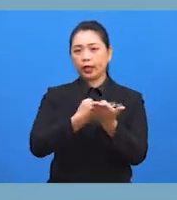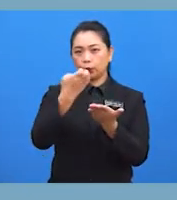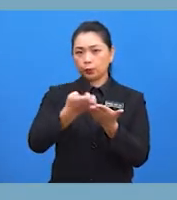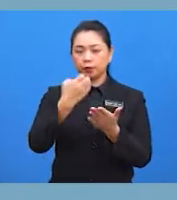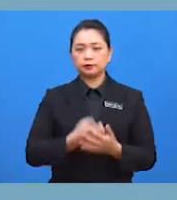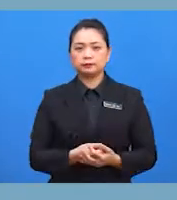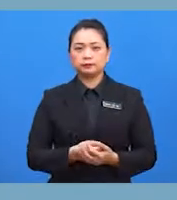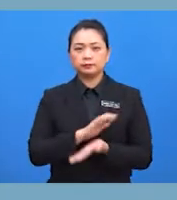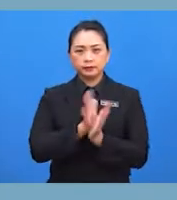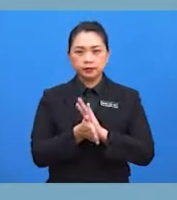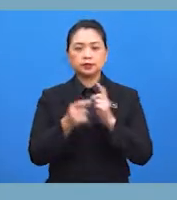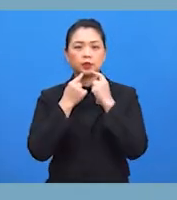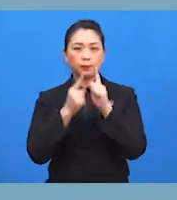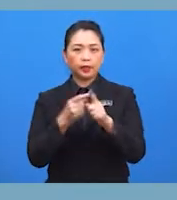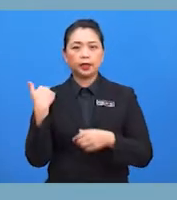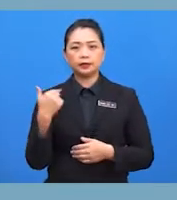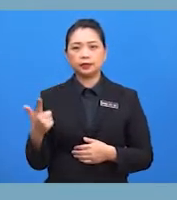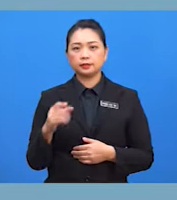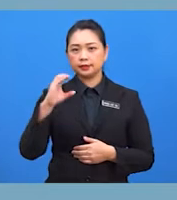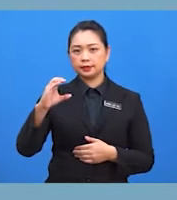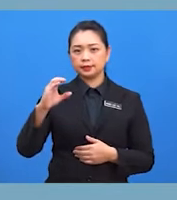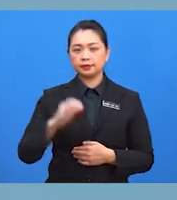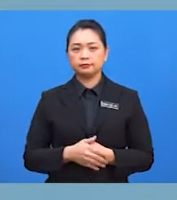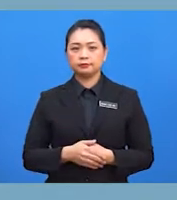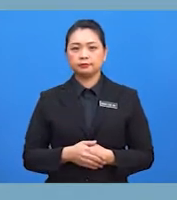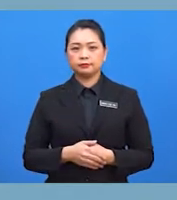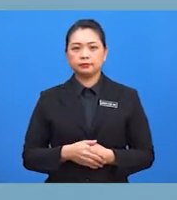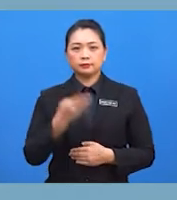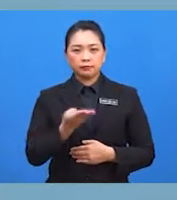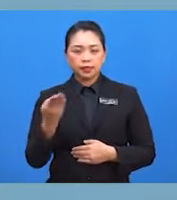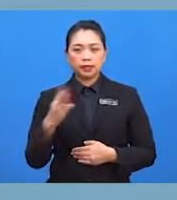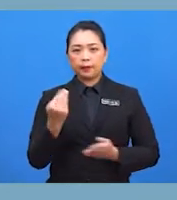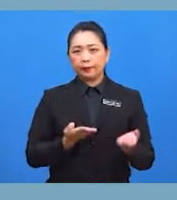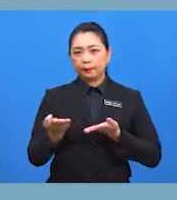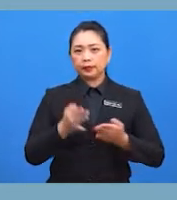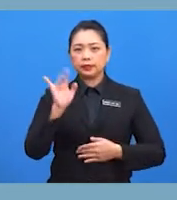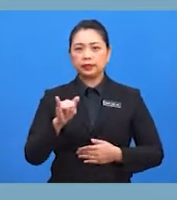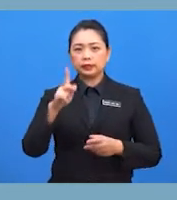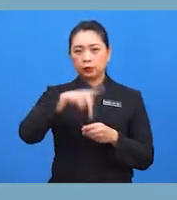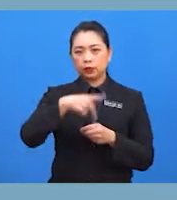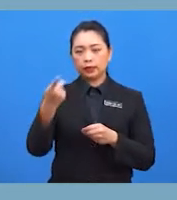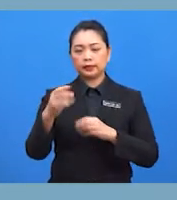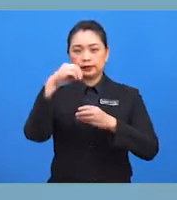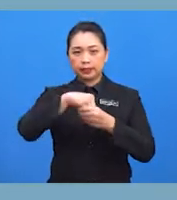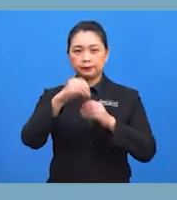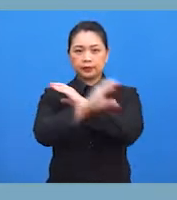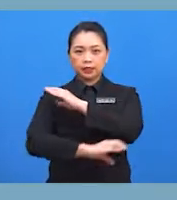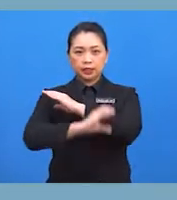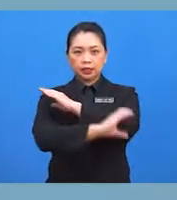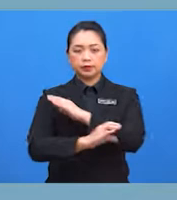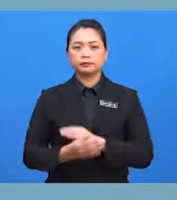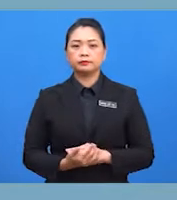ekonomi. Maka jawapannya adalah C, iaitu barang dan perkhidmatan yang dikeluarkan dalam